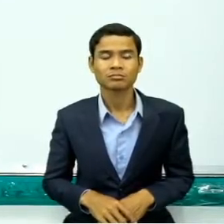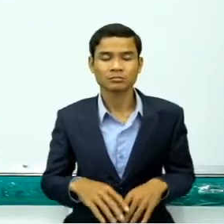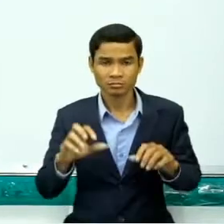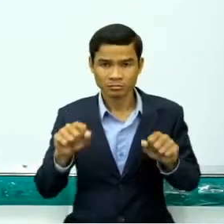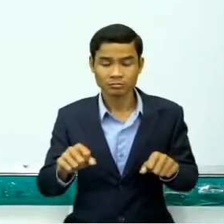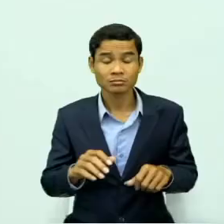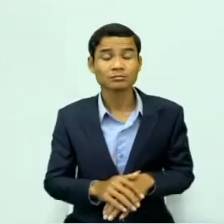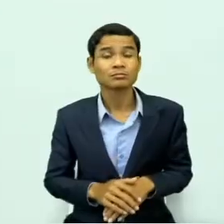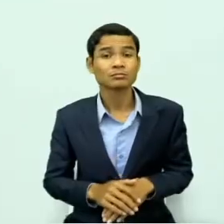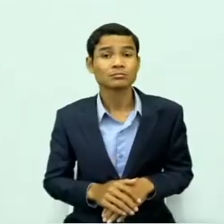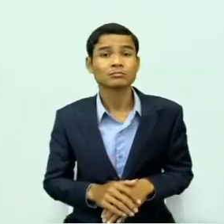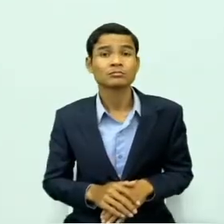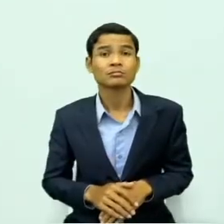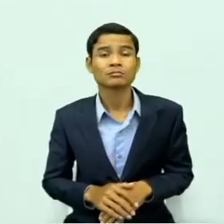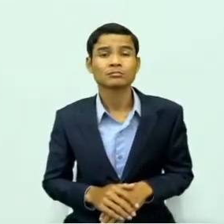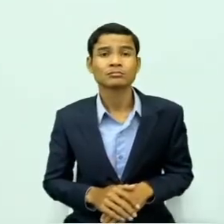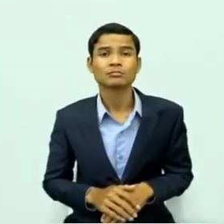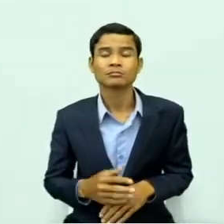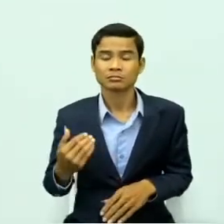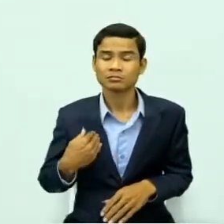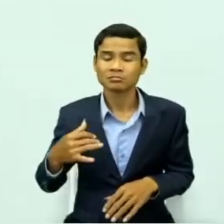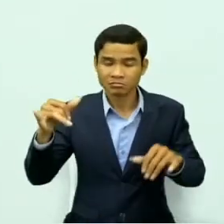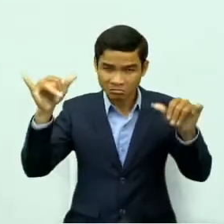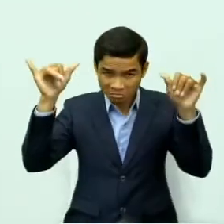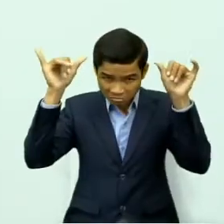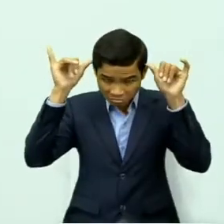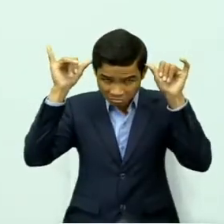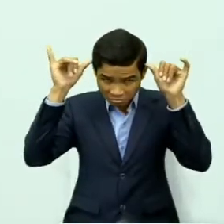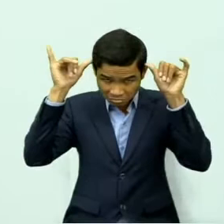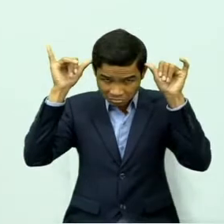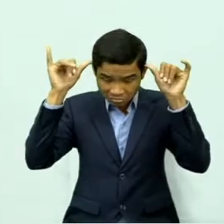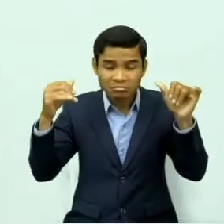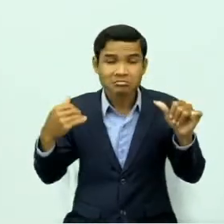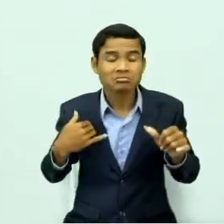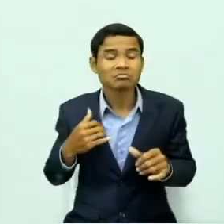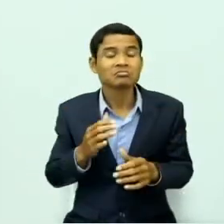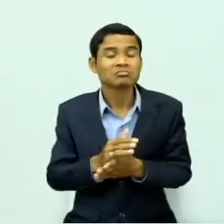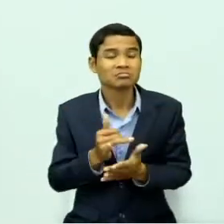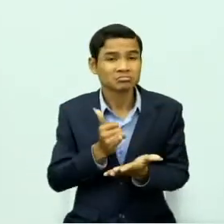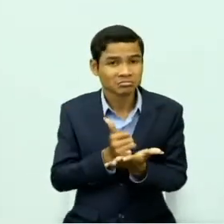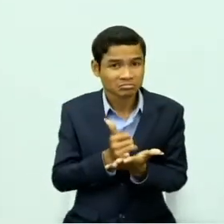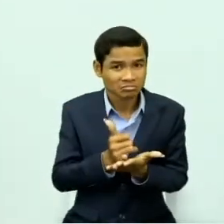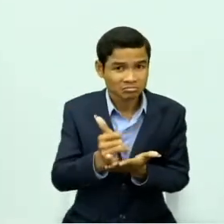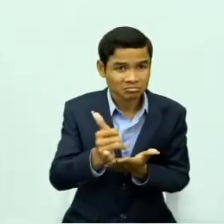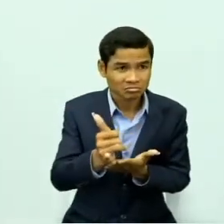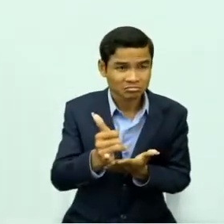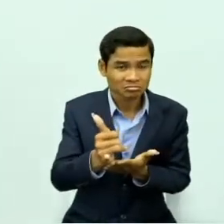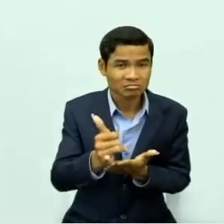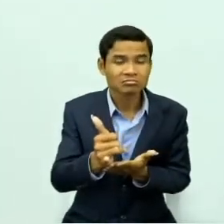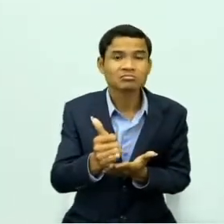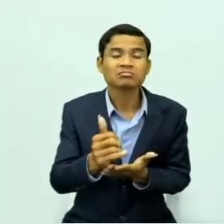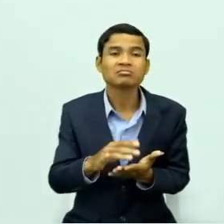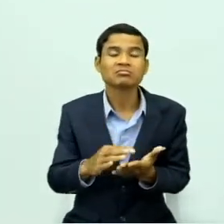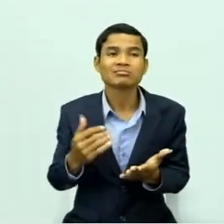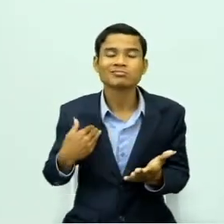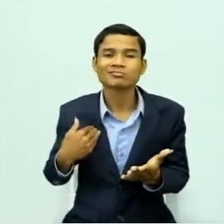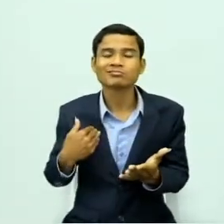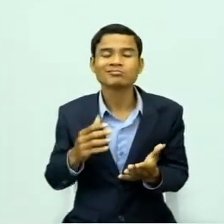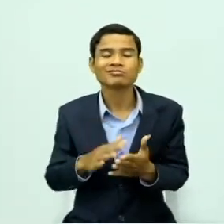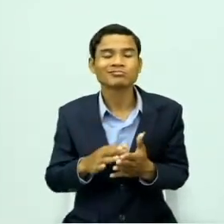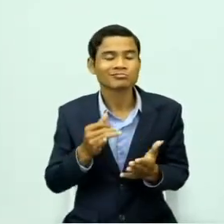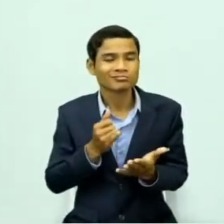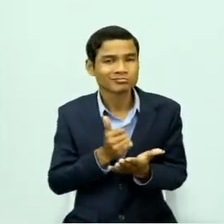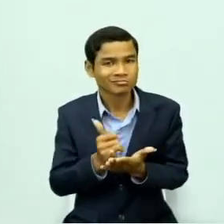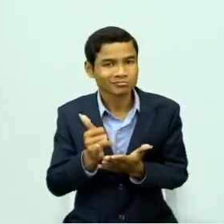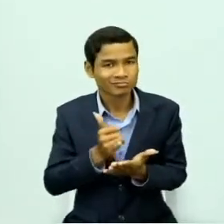Chà cứ. Miền cổ hay miền. Nàng cổ à. Chà, quạt cổ bông thua vậy con.